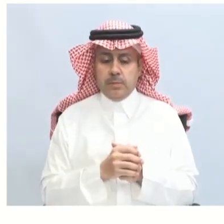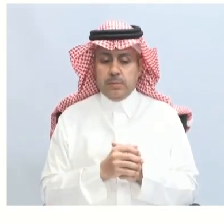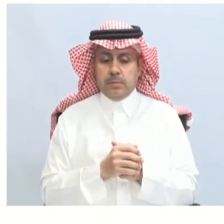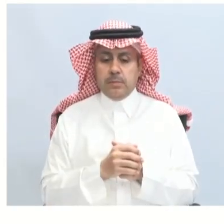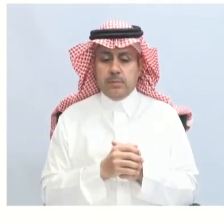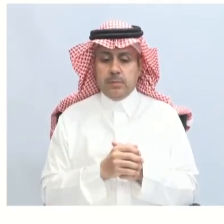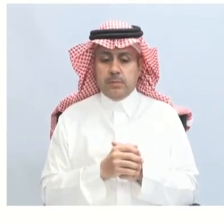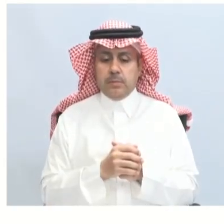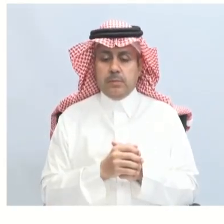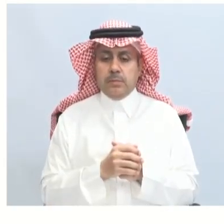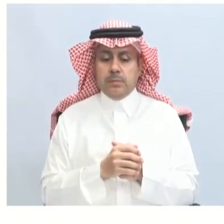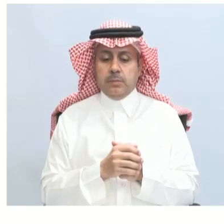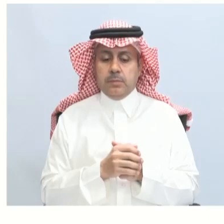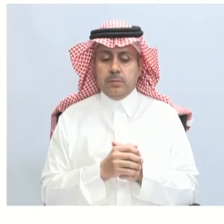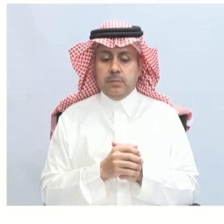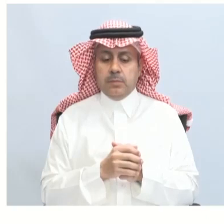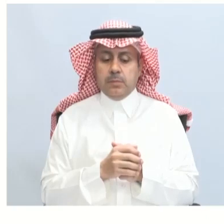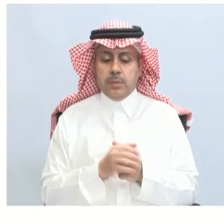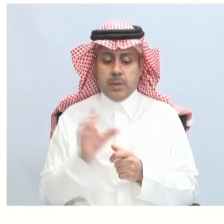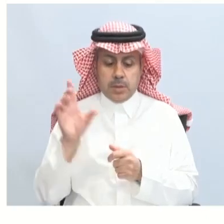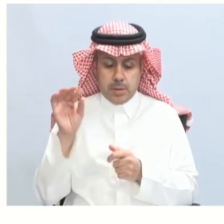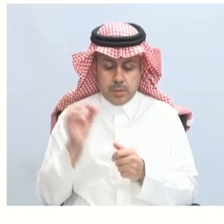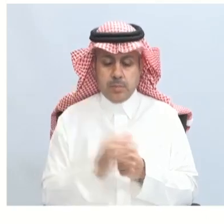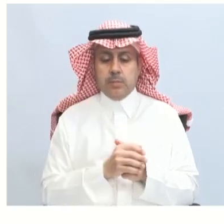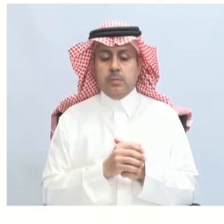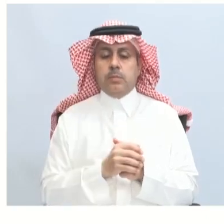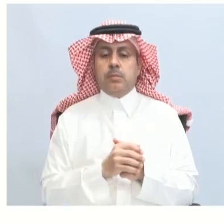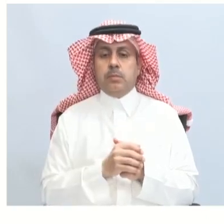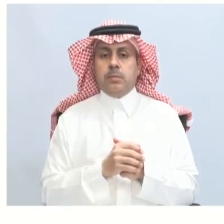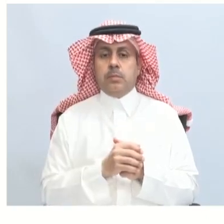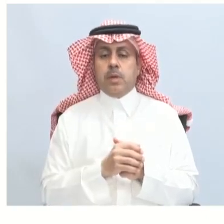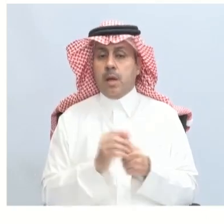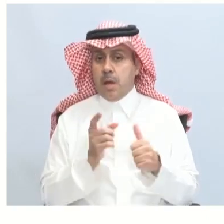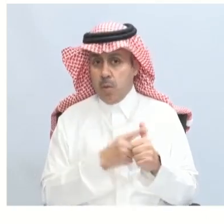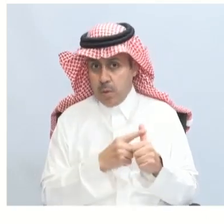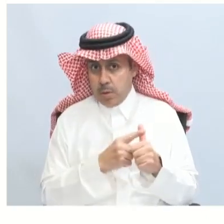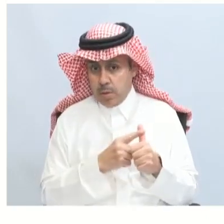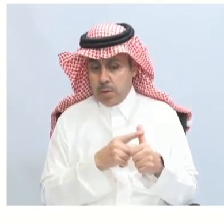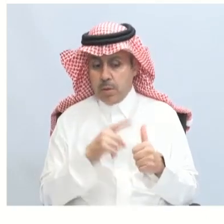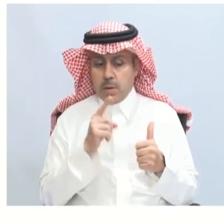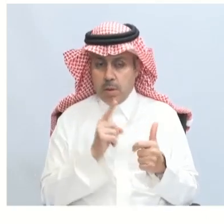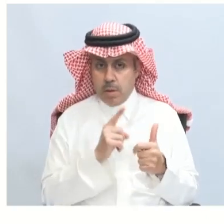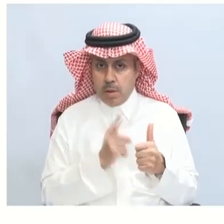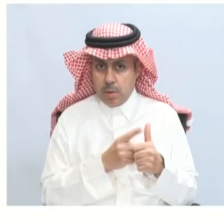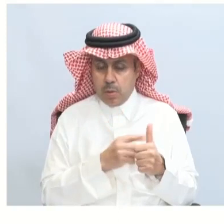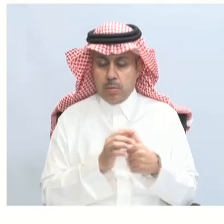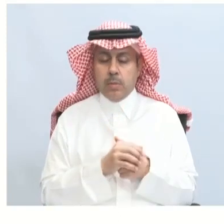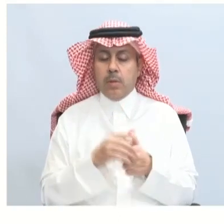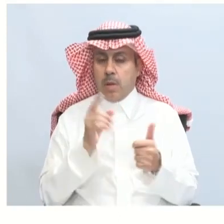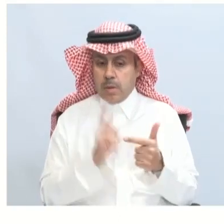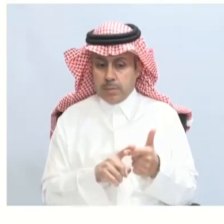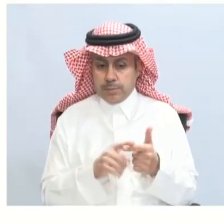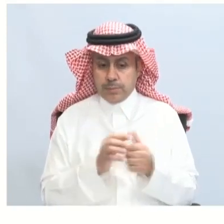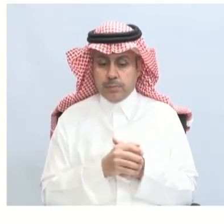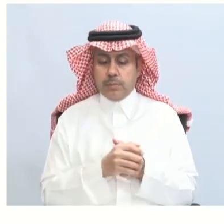الايات احسنتم احسنتم هذا شيء هذا الامر الاول ايضا نريد الامر الثاني قلنا ان هذه